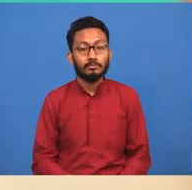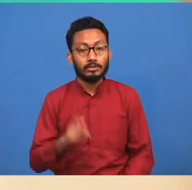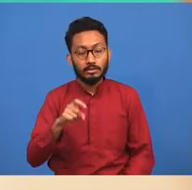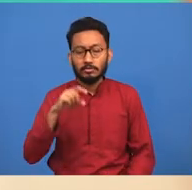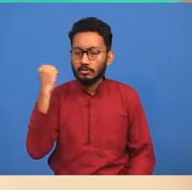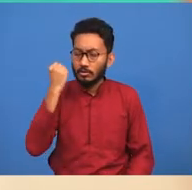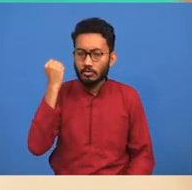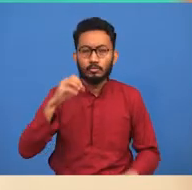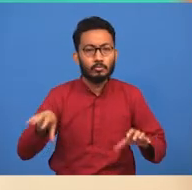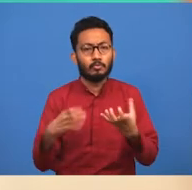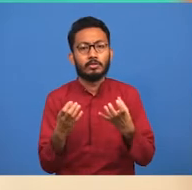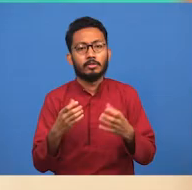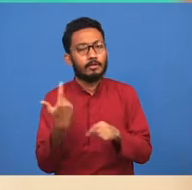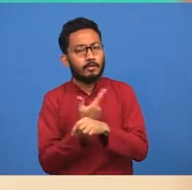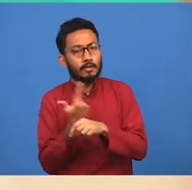perfect.